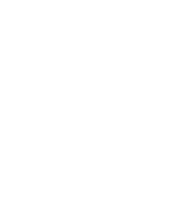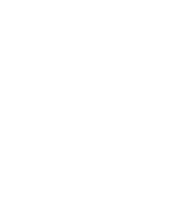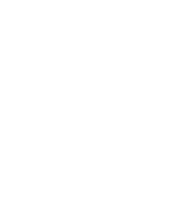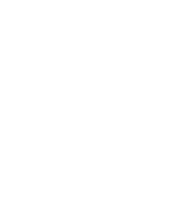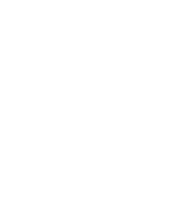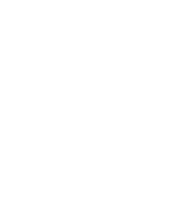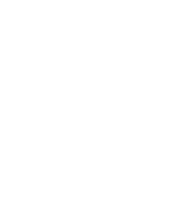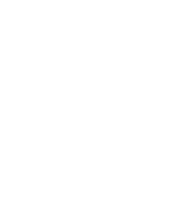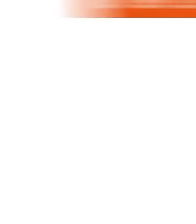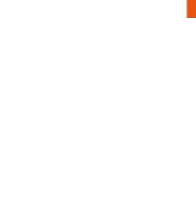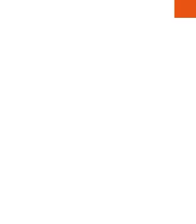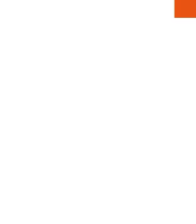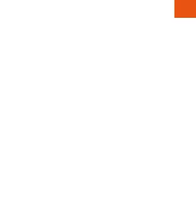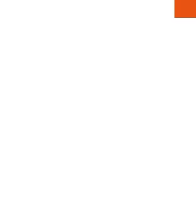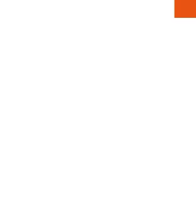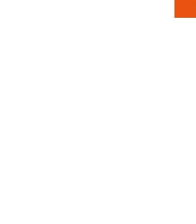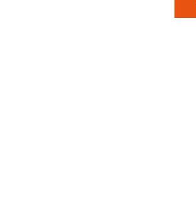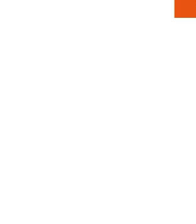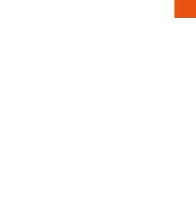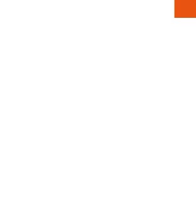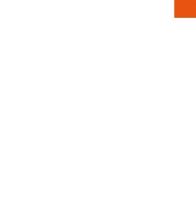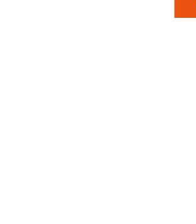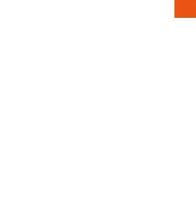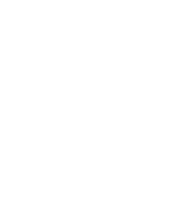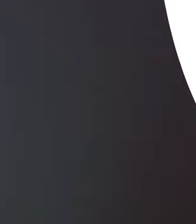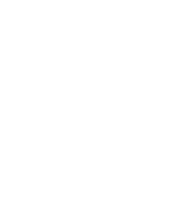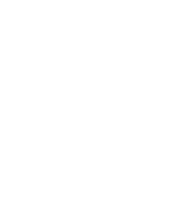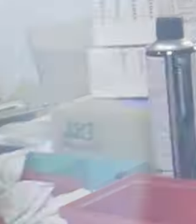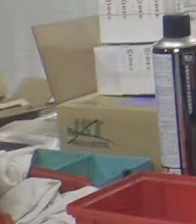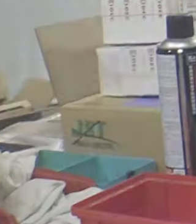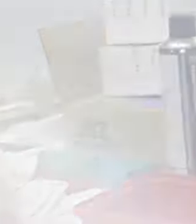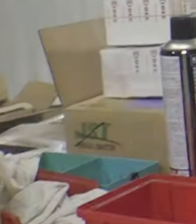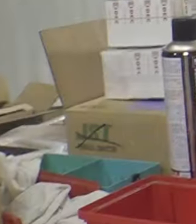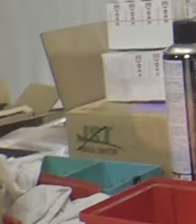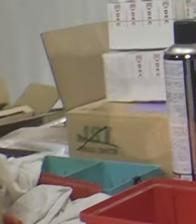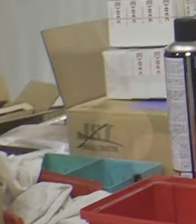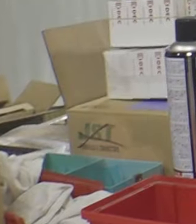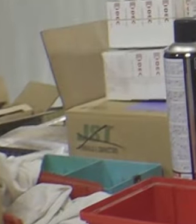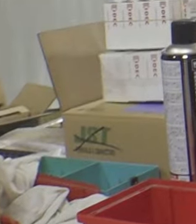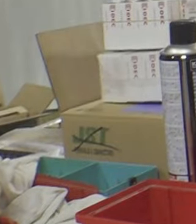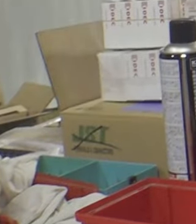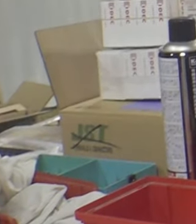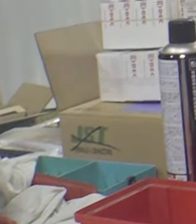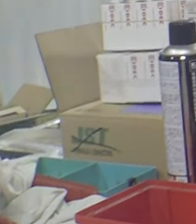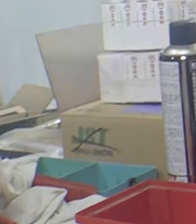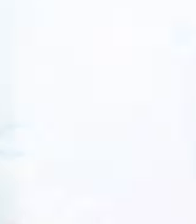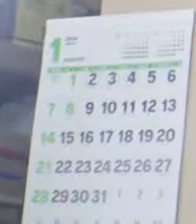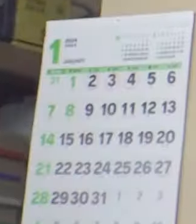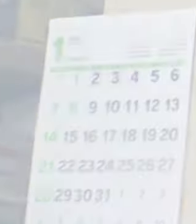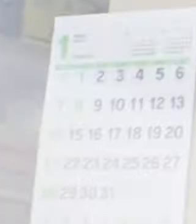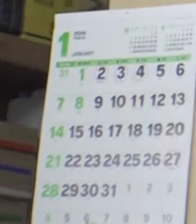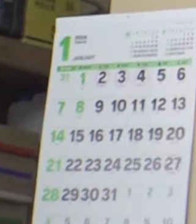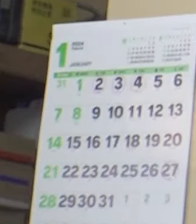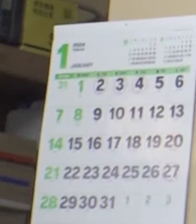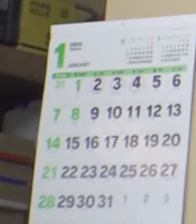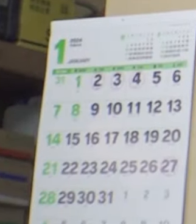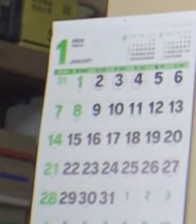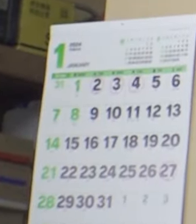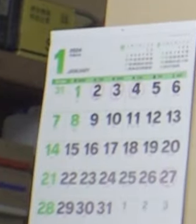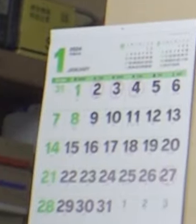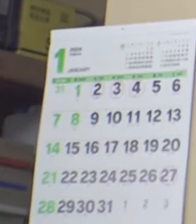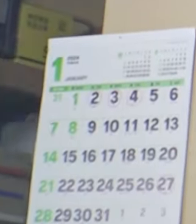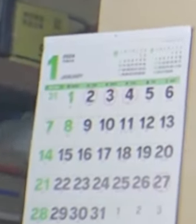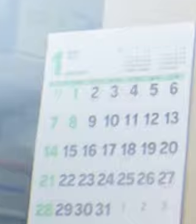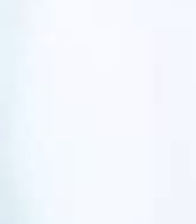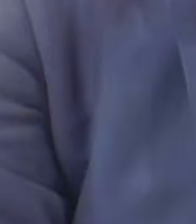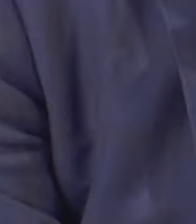明日はきっといいになる、いいになる、いいになる